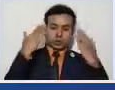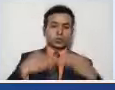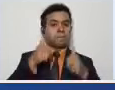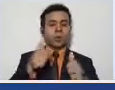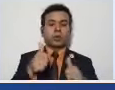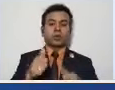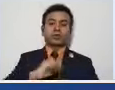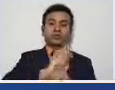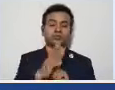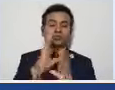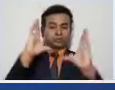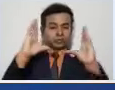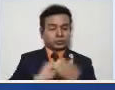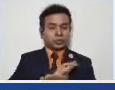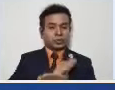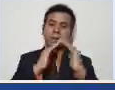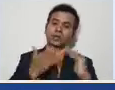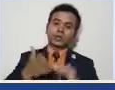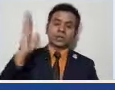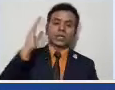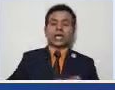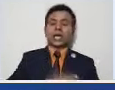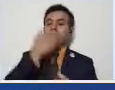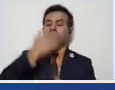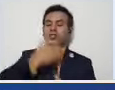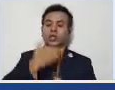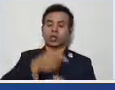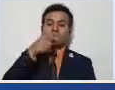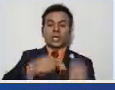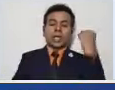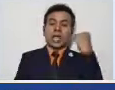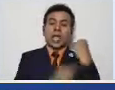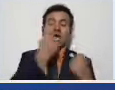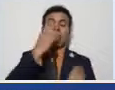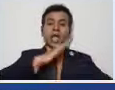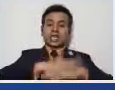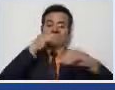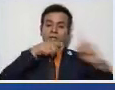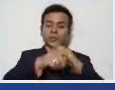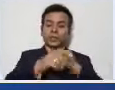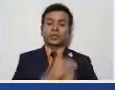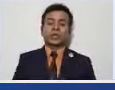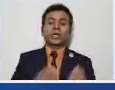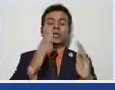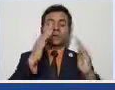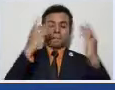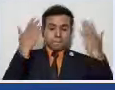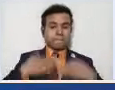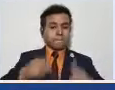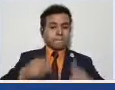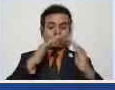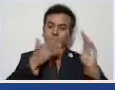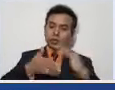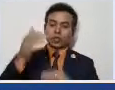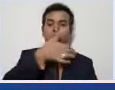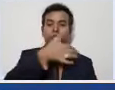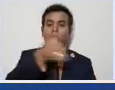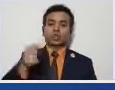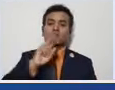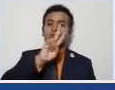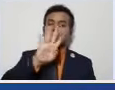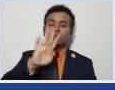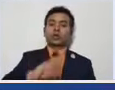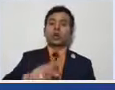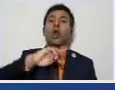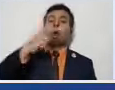সুস্থ হয়েছেন যারা তাদের সংখ্যা হলো 1063 জন এর মধ্যে আমাদের ঢাকা সিটির মধ্যে